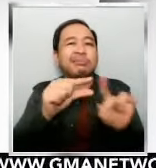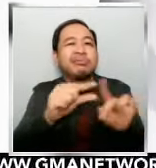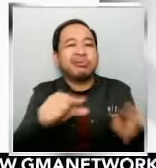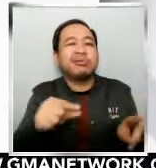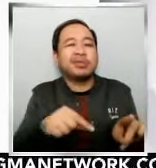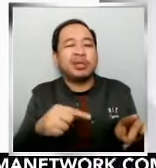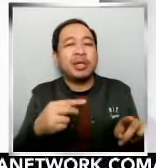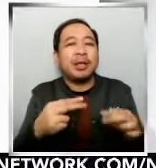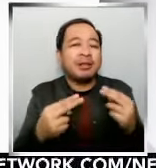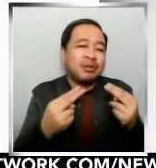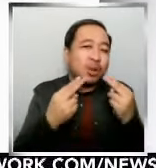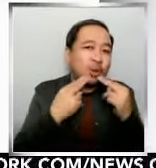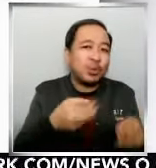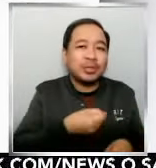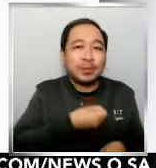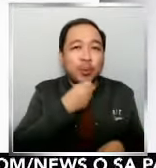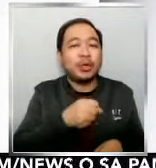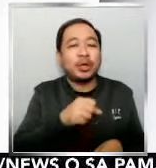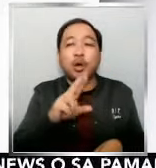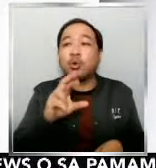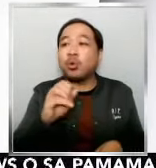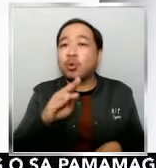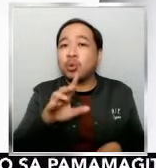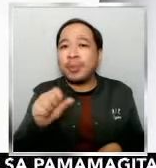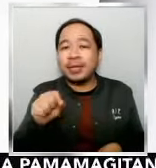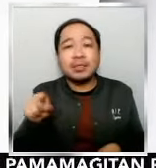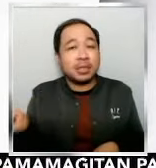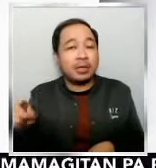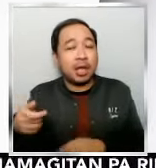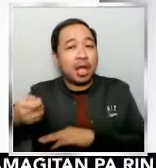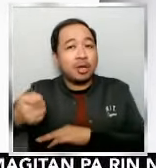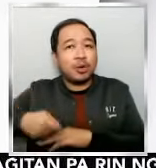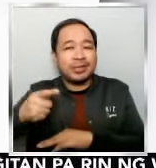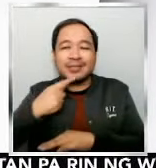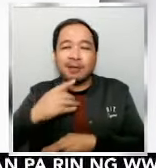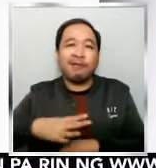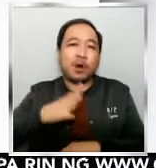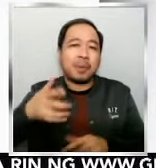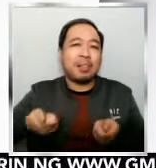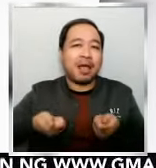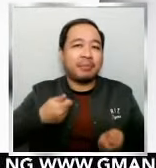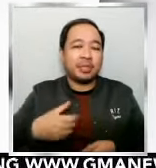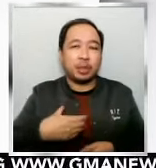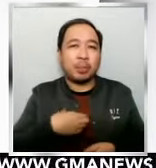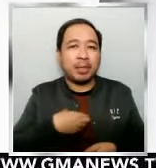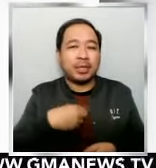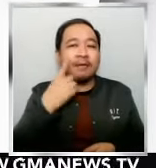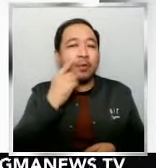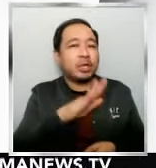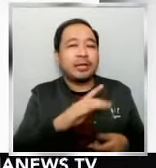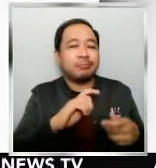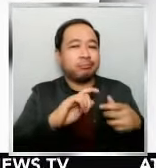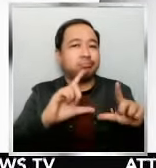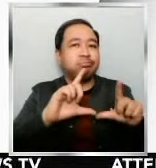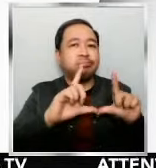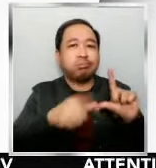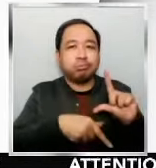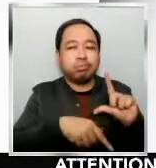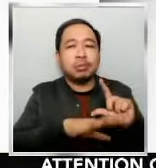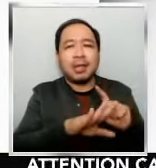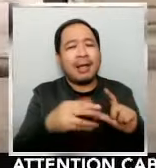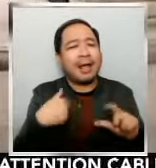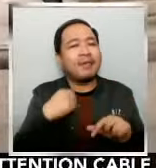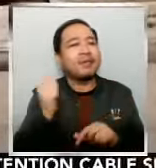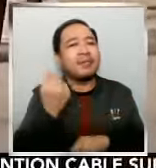Robles. Itinuring na raw ito ng court and bank bilang formal administrative complaint para sa disbarment ni Gadon at meron siyang 10 araw para maghain